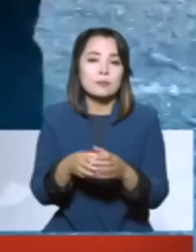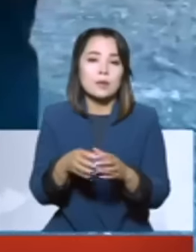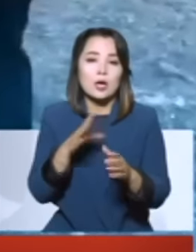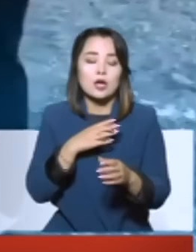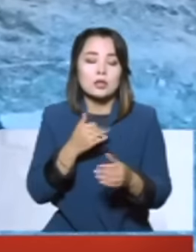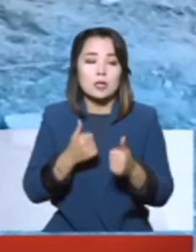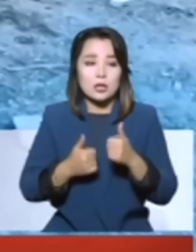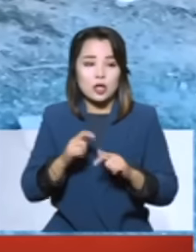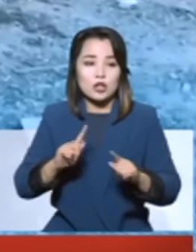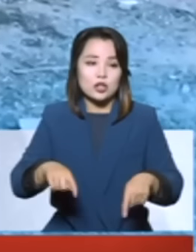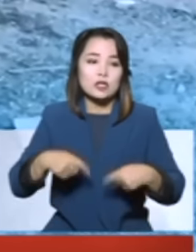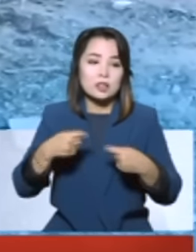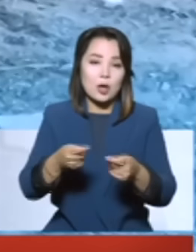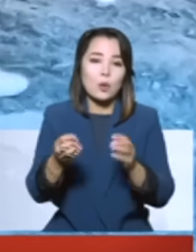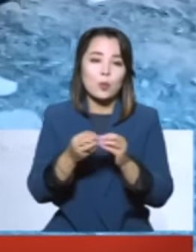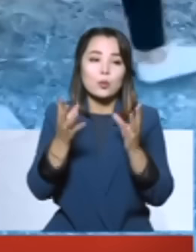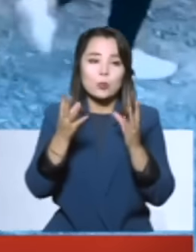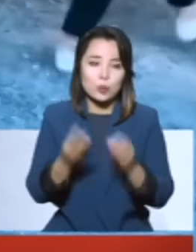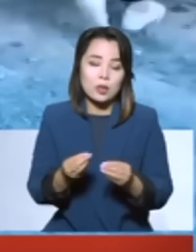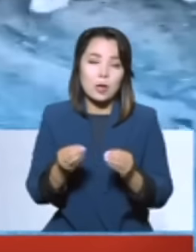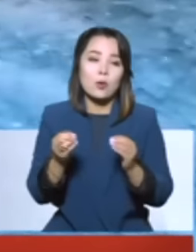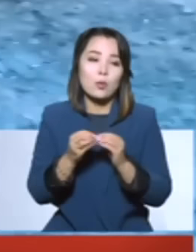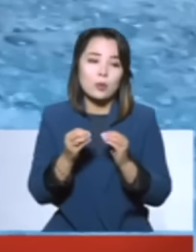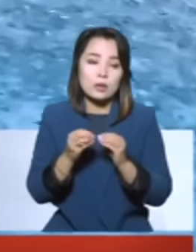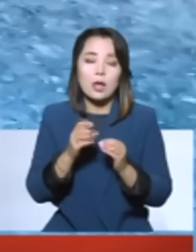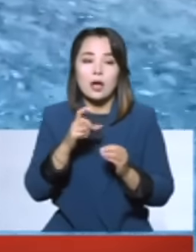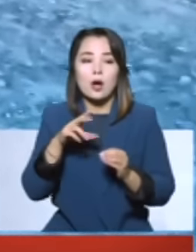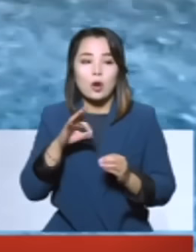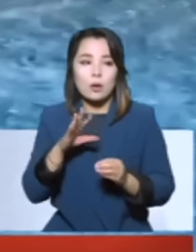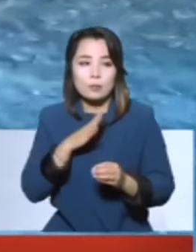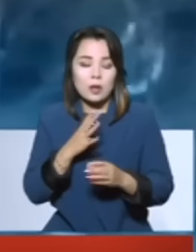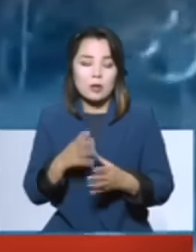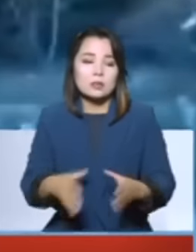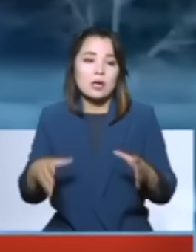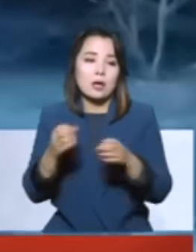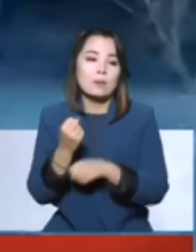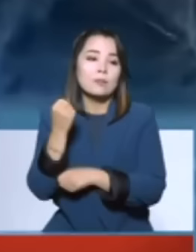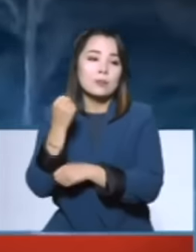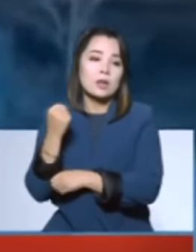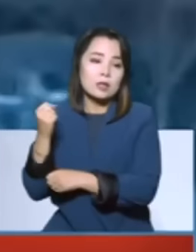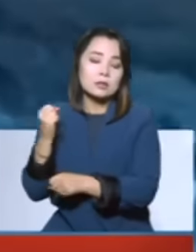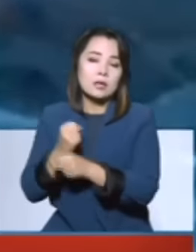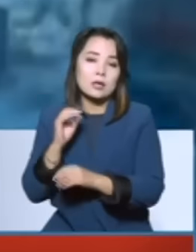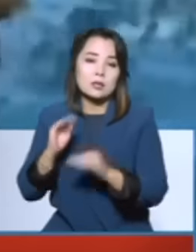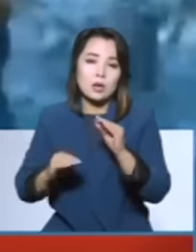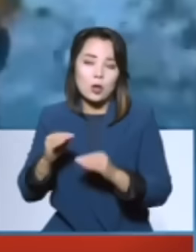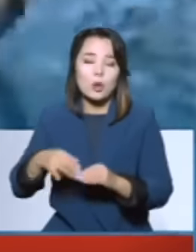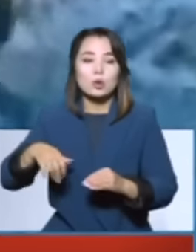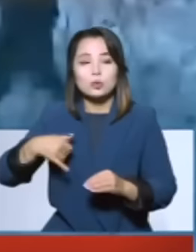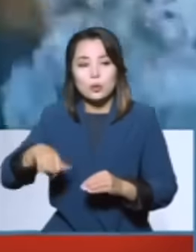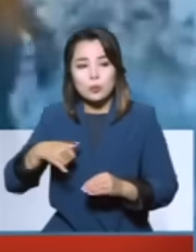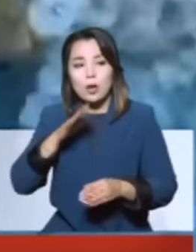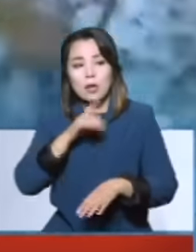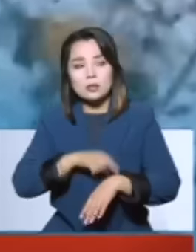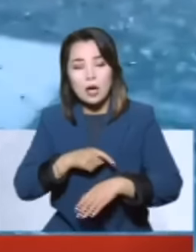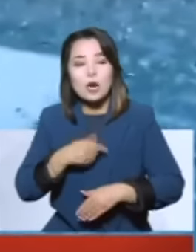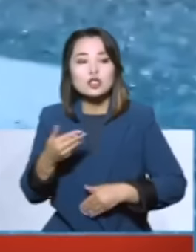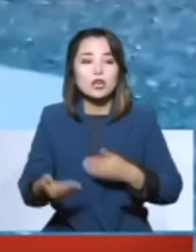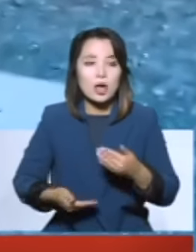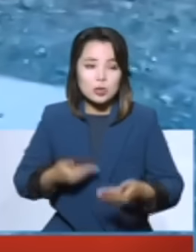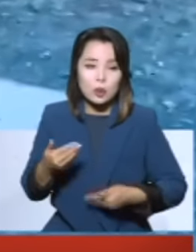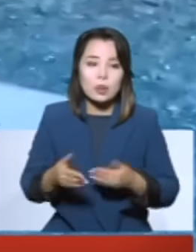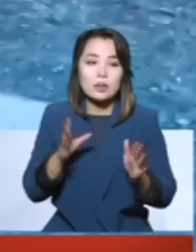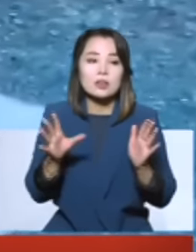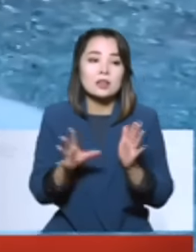бұл челлендж аясында 10 күнде 10 эко-әдеттер қалыптастыру жоспарланған. Оның ішінде эко-сөмке уақыты, жаяу жүріңіз,